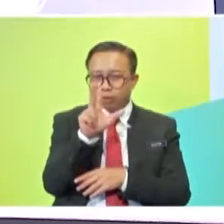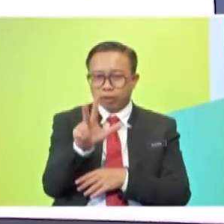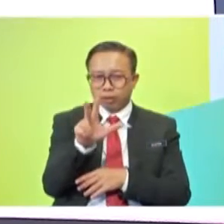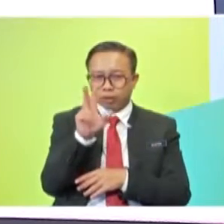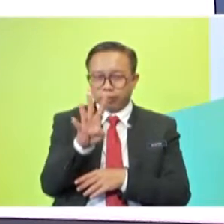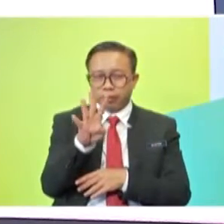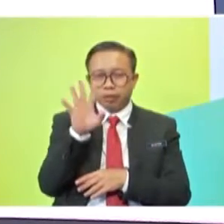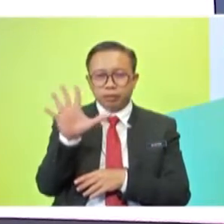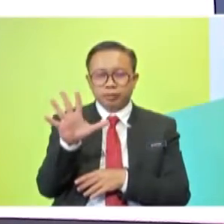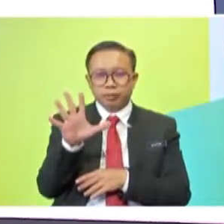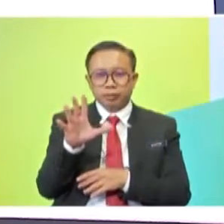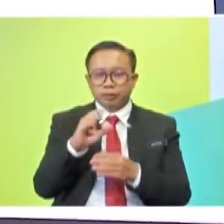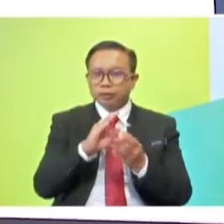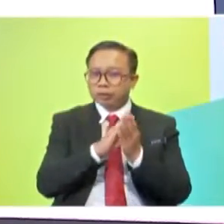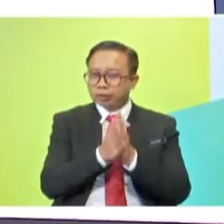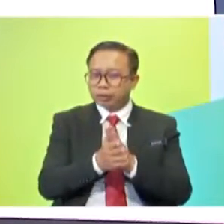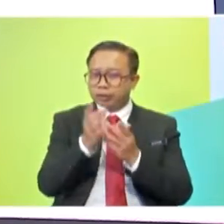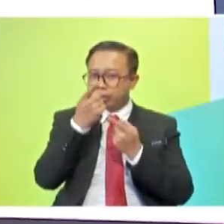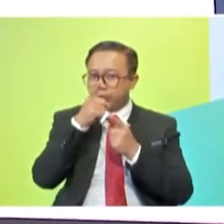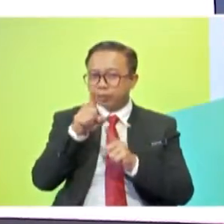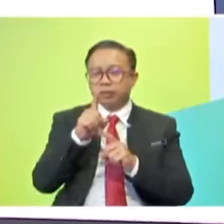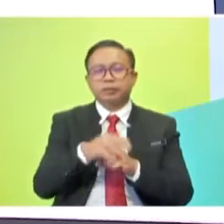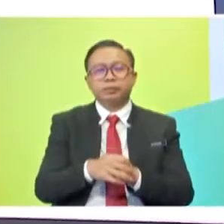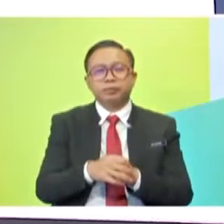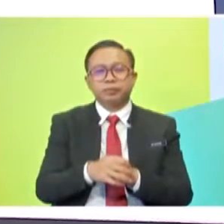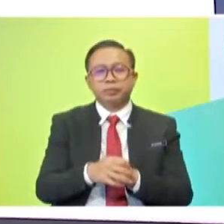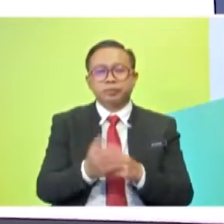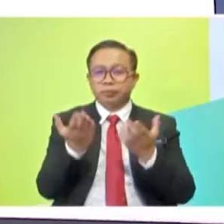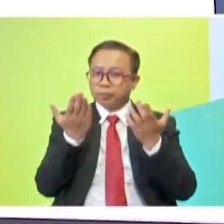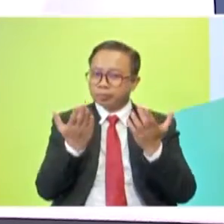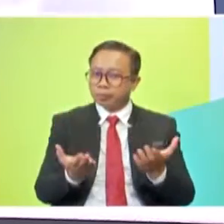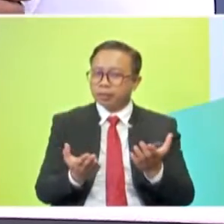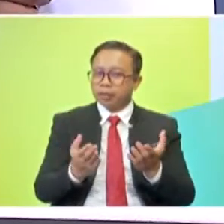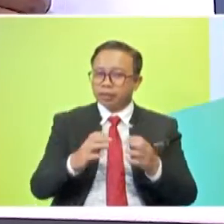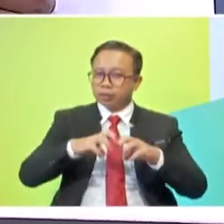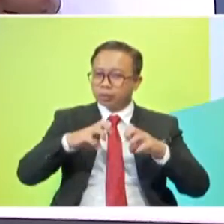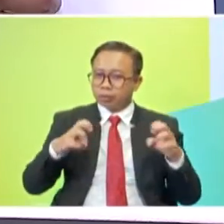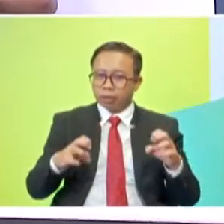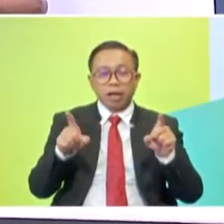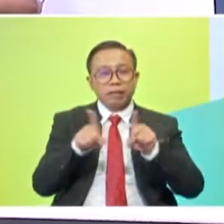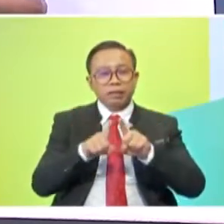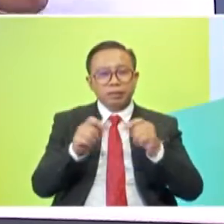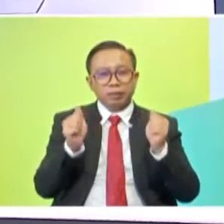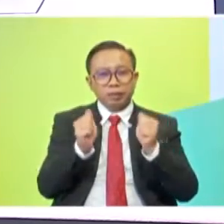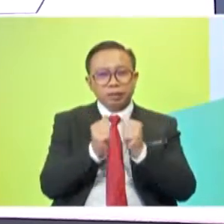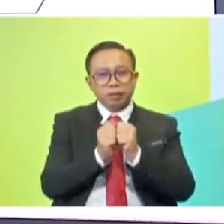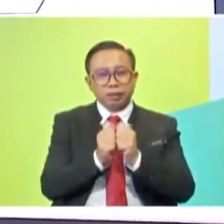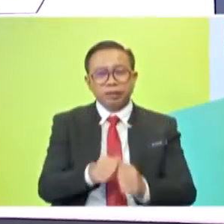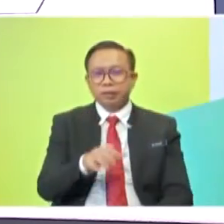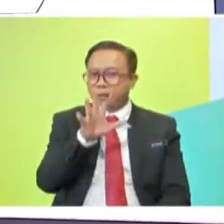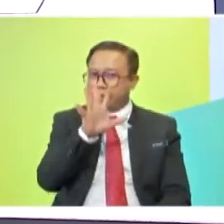12345 Dadi jawabannya mencapainya ialah berat durian bersamaan dengan